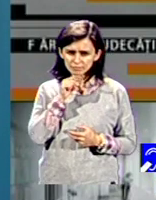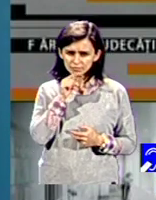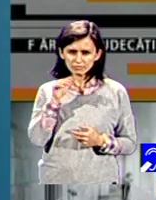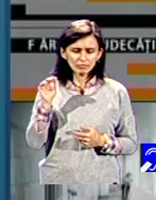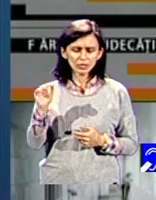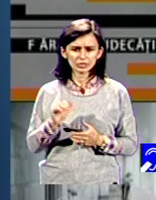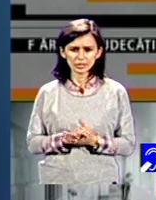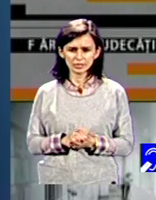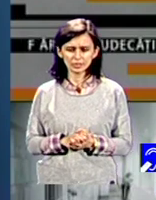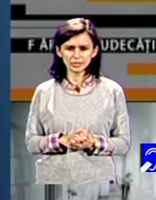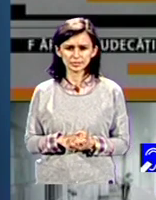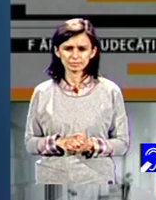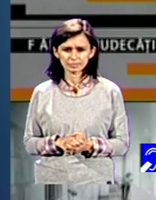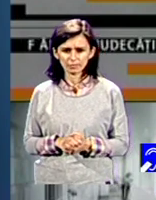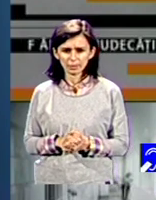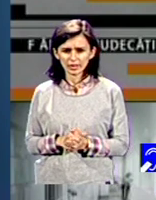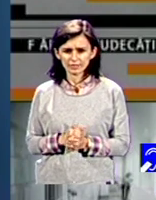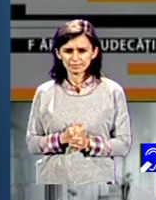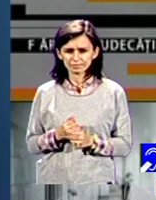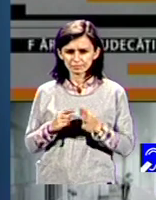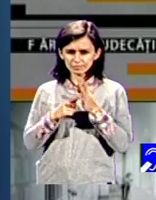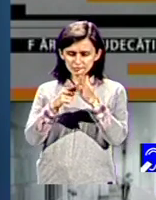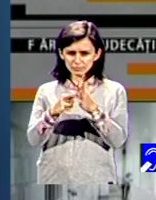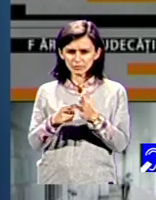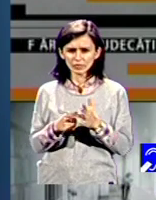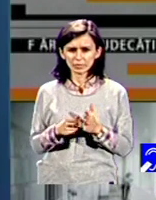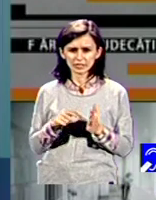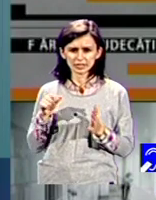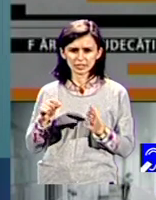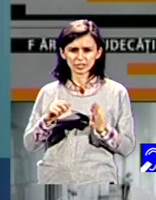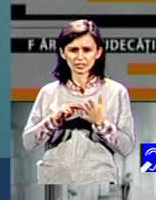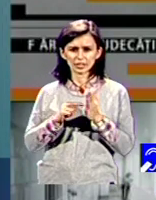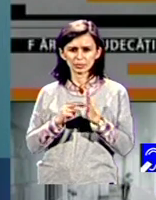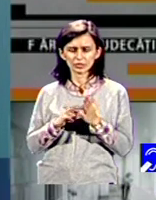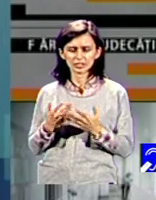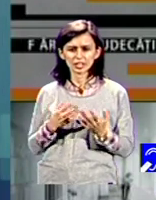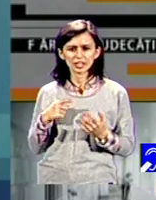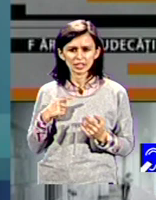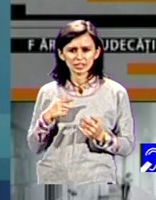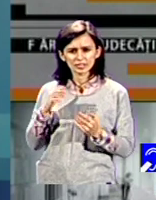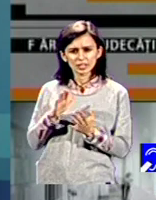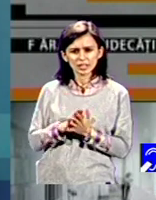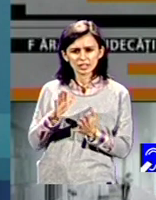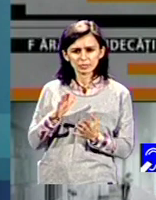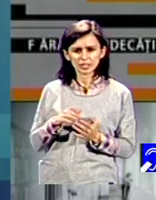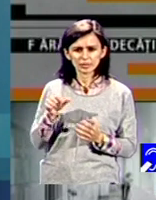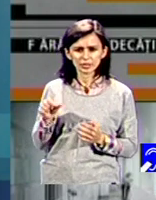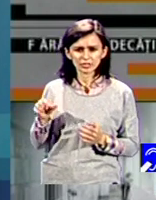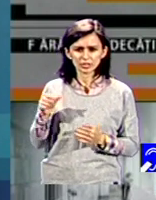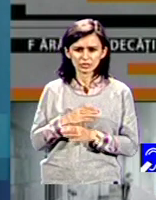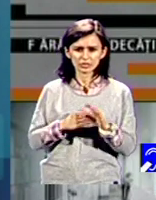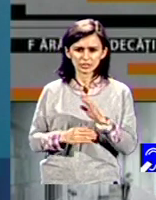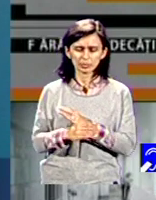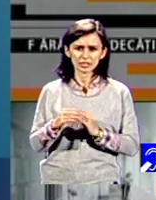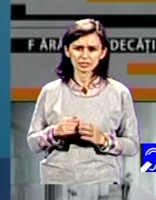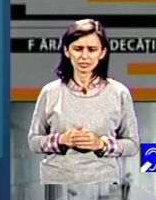să ne trece așa puțin prin prin această procedură care mă gândesc simplificată și adaptată persoanelor sub Da da da da